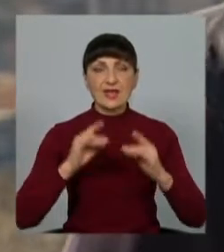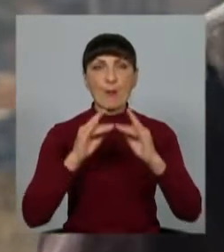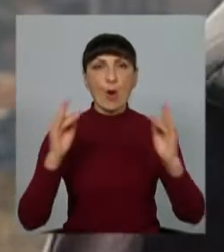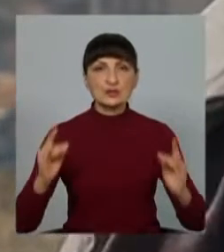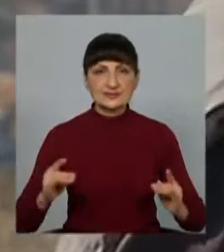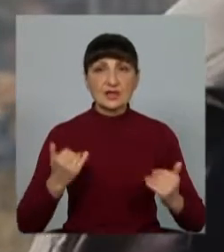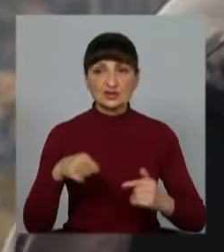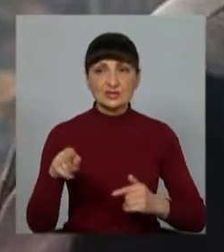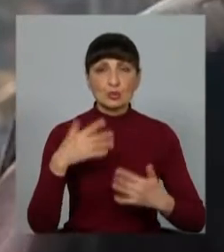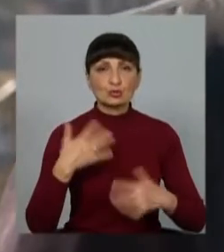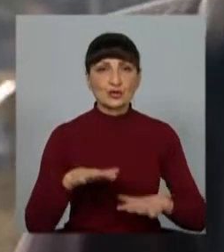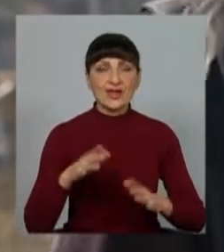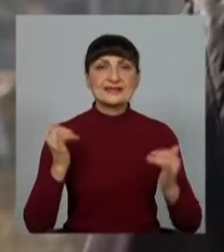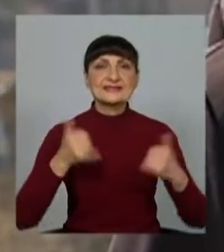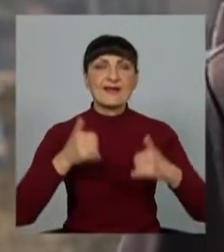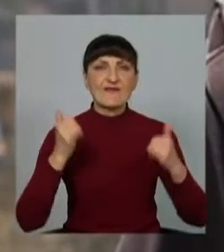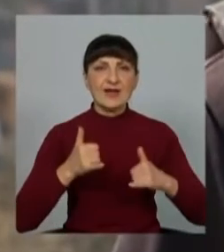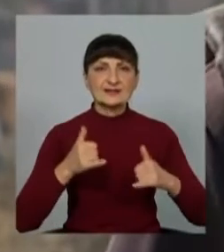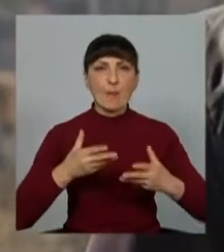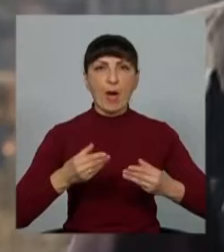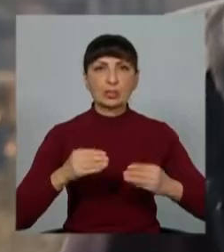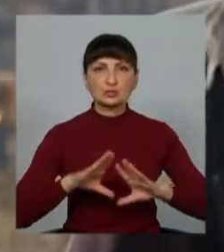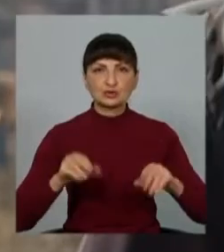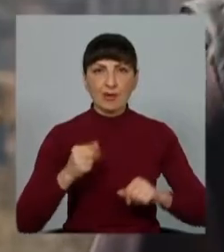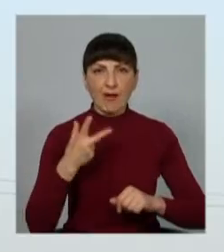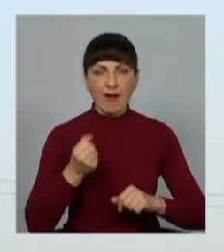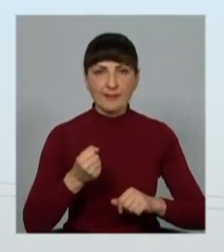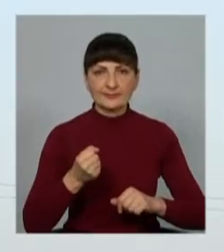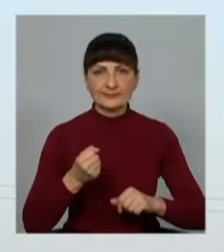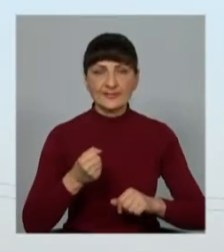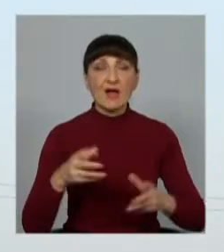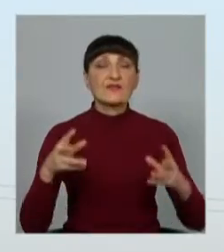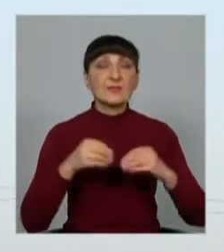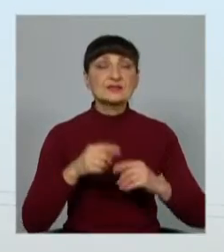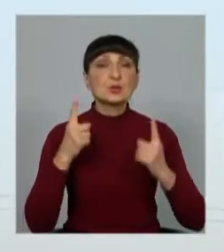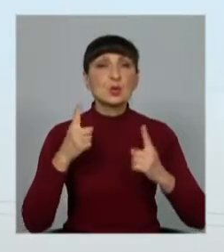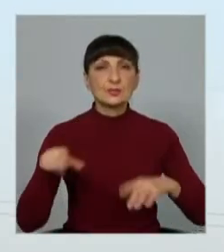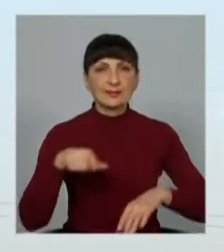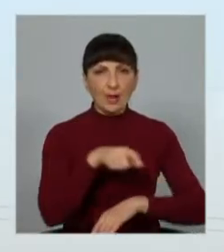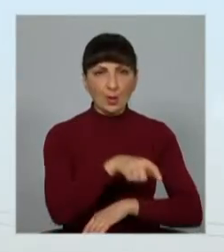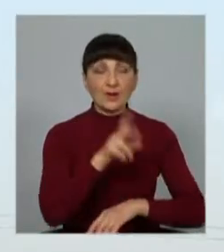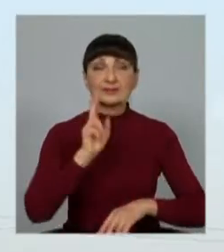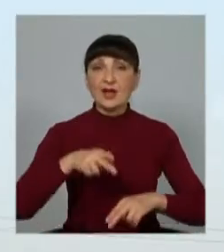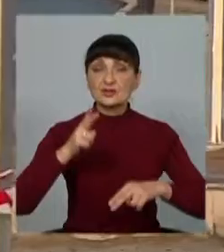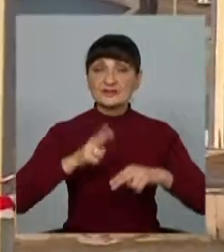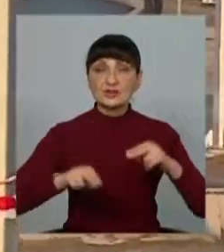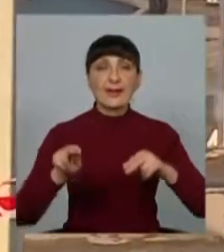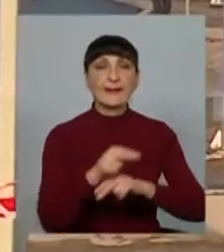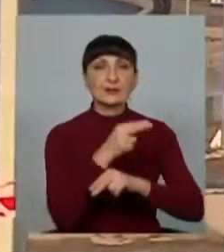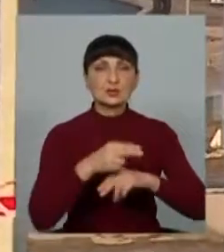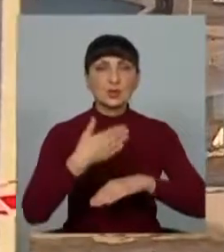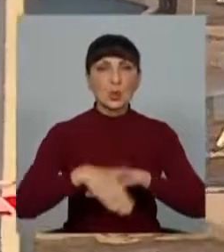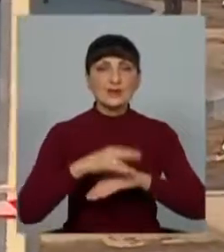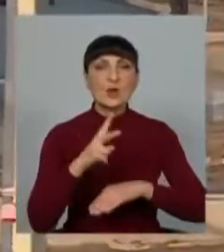На данном этапе сейчас заливается подушка на западной опоре. Вместе с крупными автомагистралями завершается реконструкция